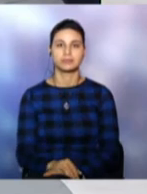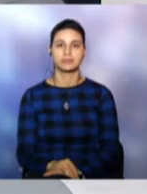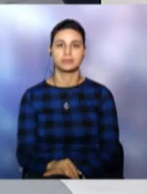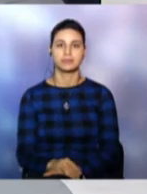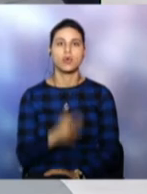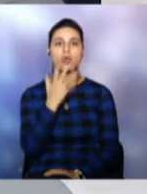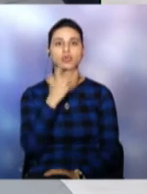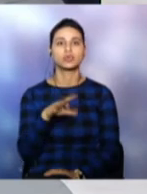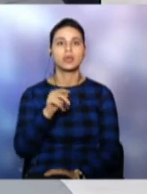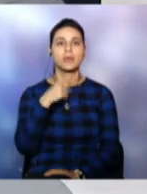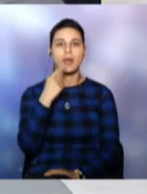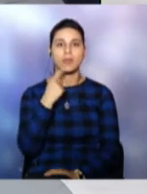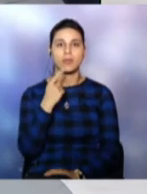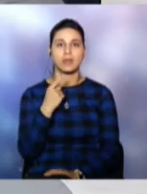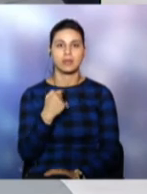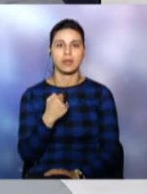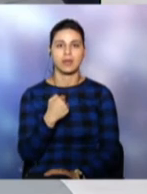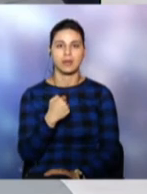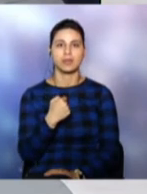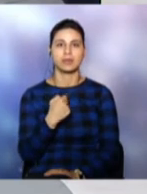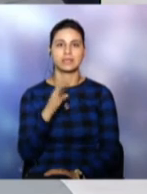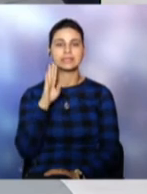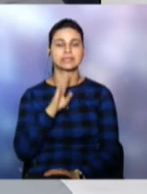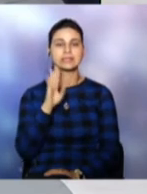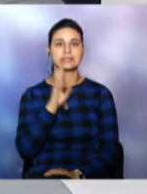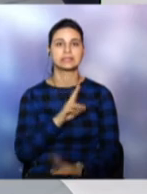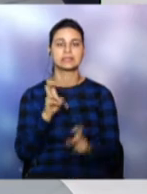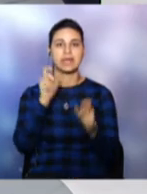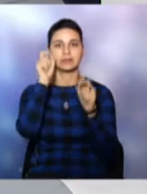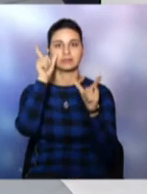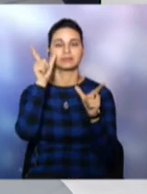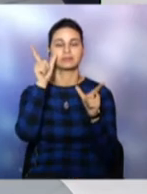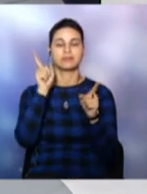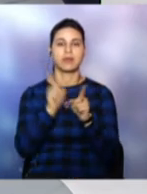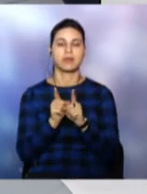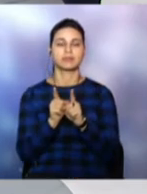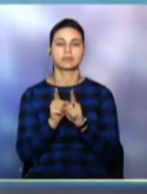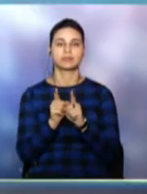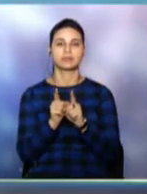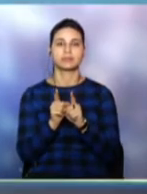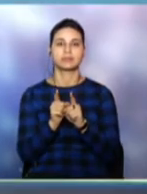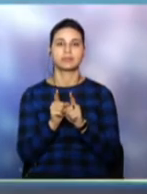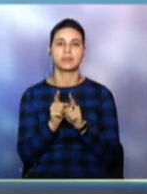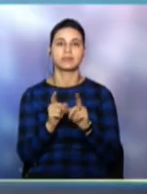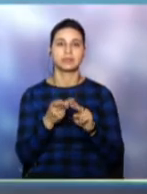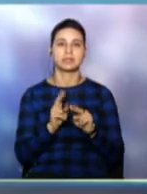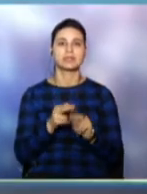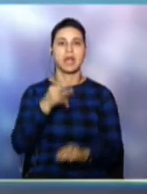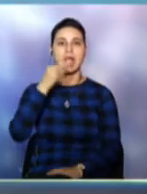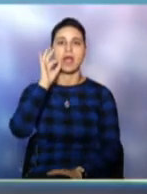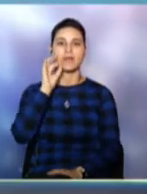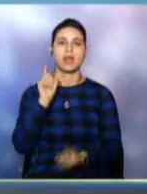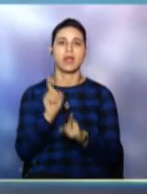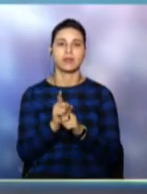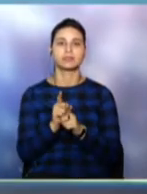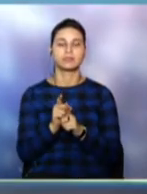უცხოელები ეძახიან ხოლმე აი ოუფენერ, ანუ დილას ეს ყავის გახელა ხდება სწორედ რაღაცა საშუალებით და ამ